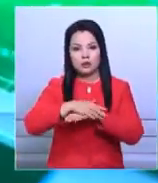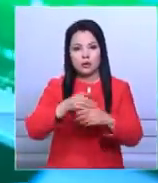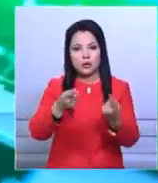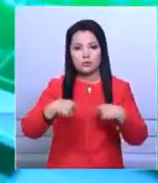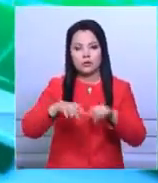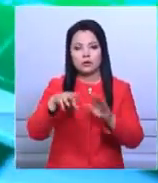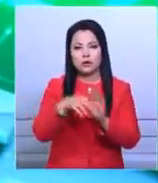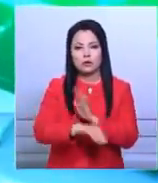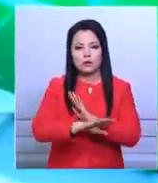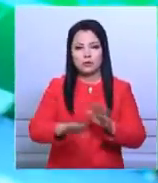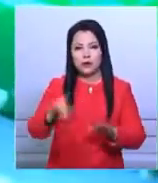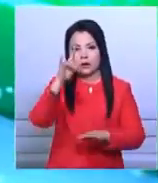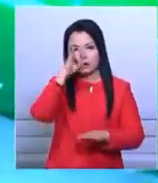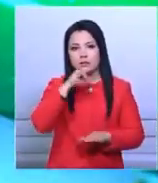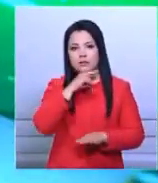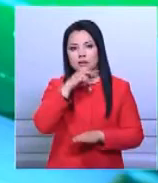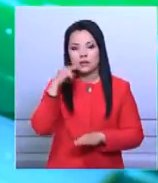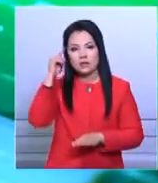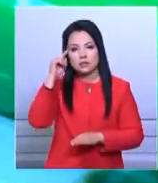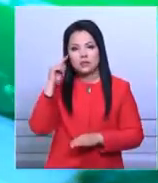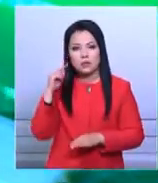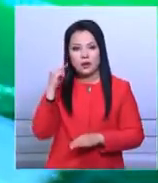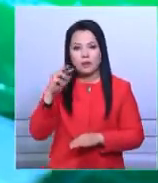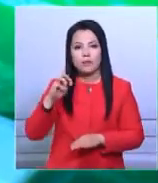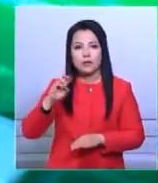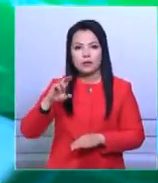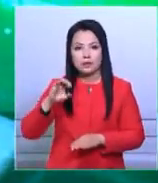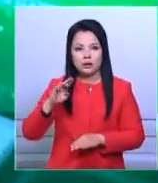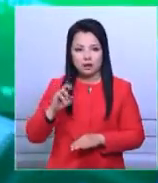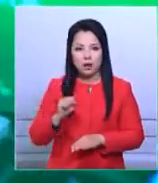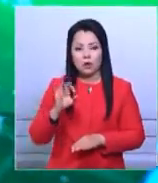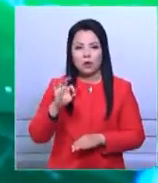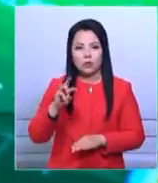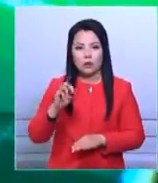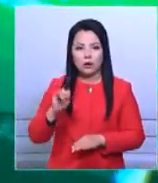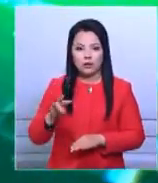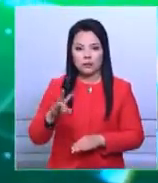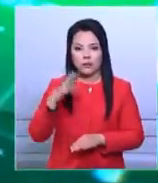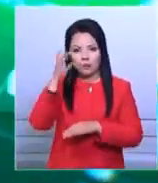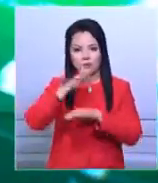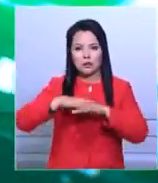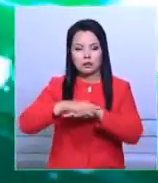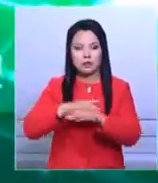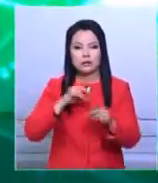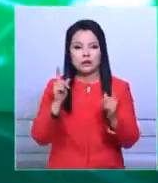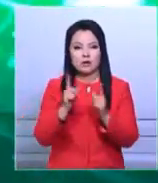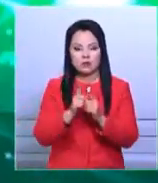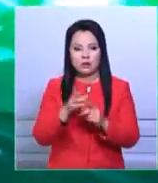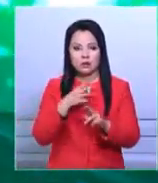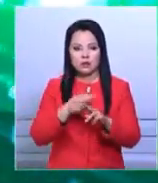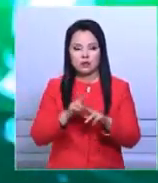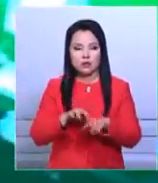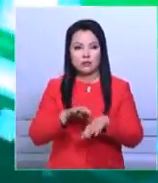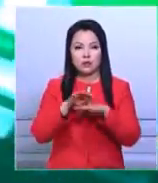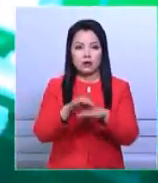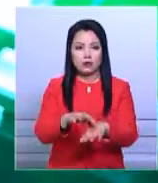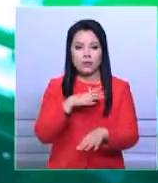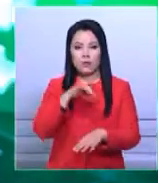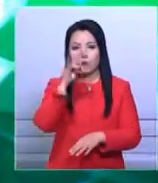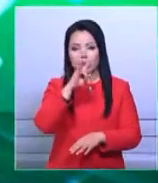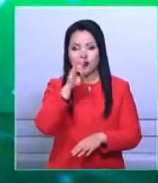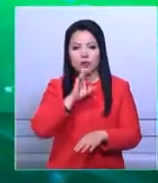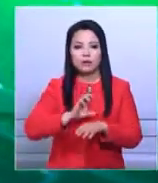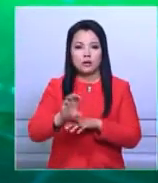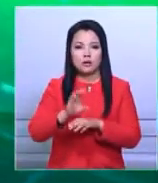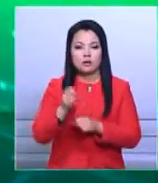құрамына кірмейтін Қазақстан, Ресей, Әзербайжан, Мексика және Оман мемлекеті де бұл кездесуден қалған жоқ. Алайда тараптар мұнай